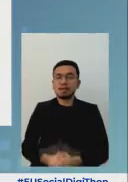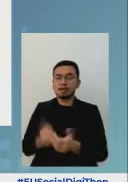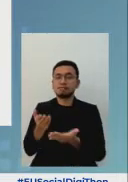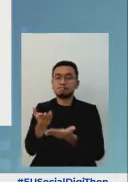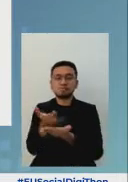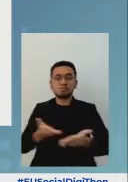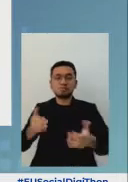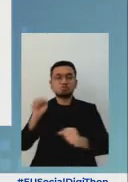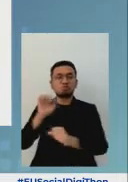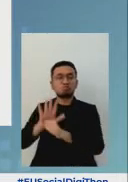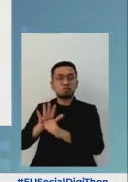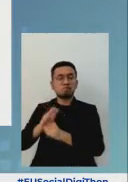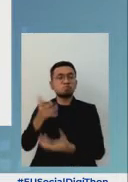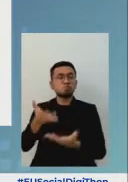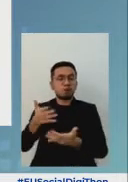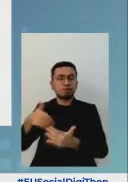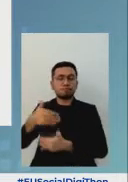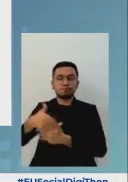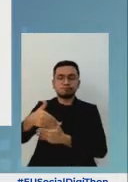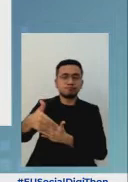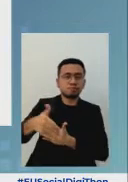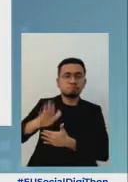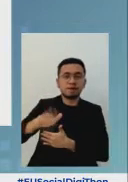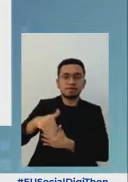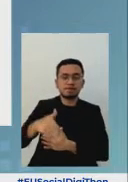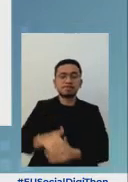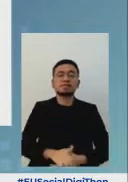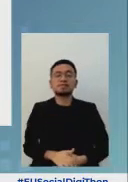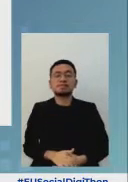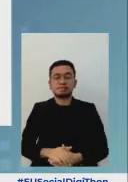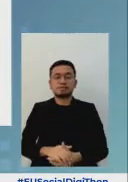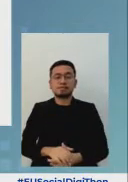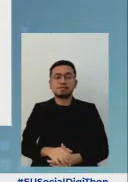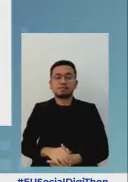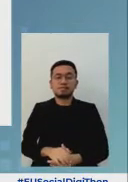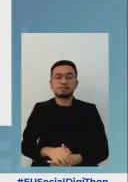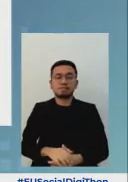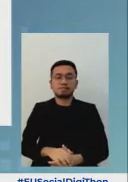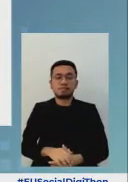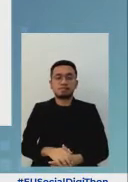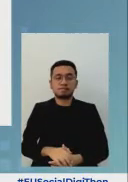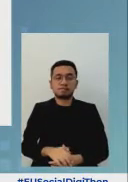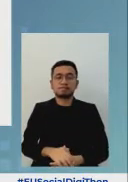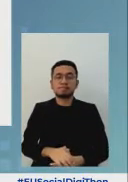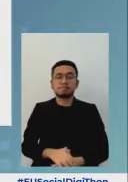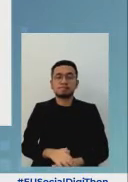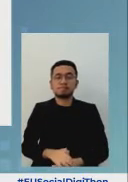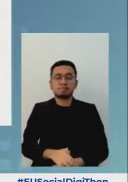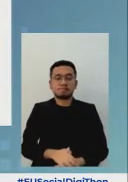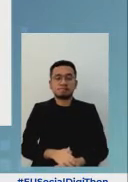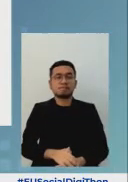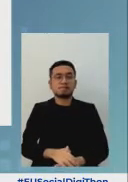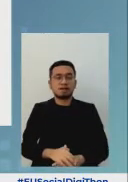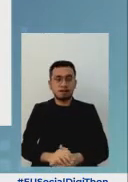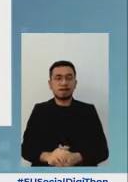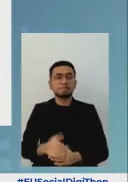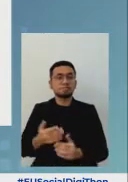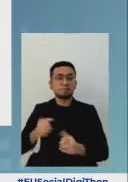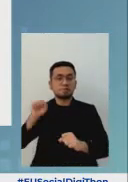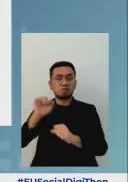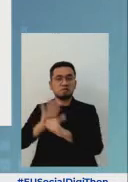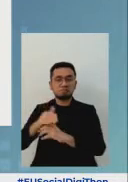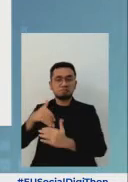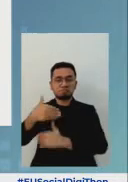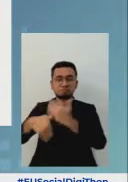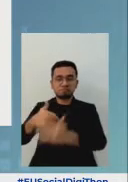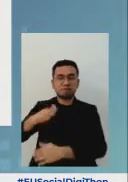Jadi berarti ketergantungan, bukan ketergantungan, tetapi ke exposure anak-anak terhadap dunia digital itu